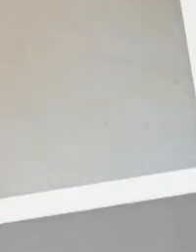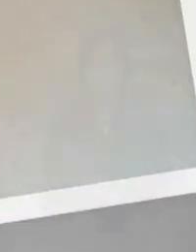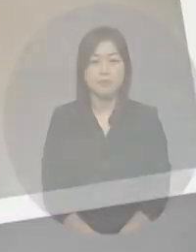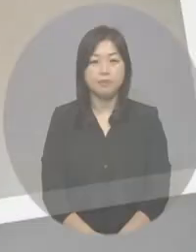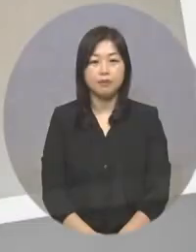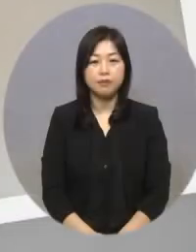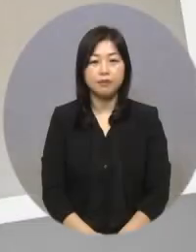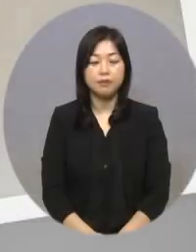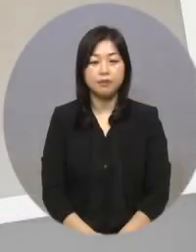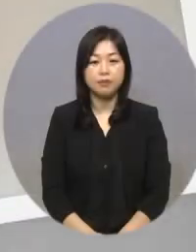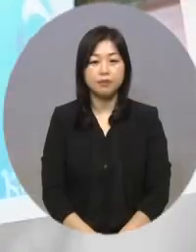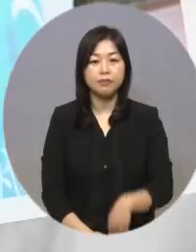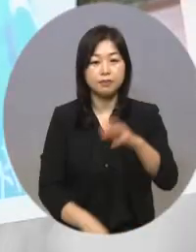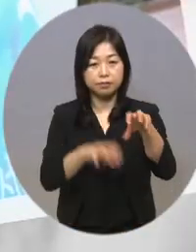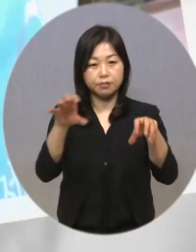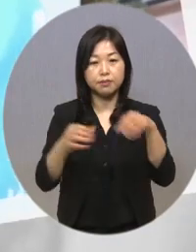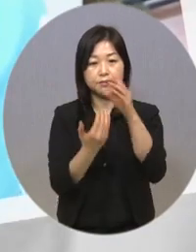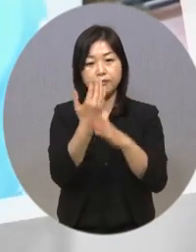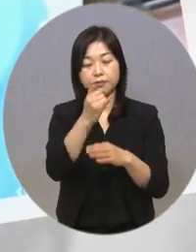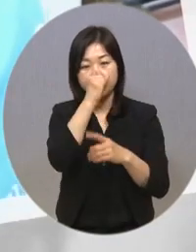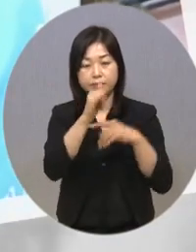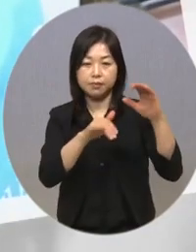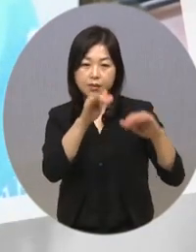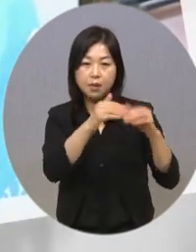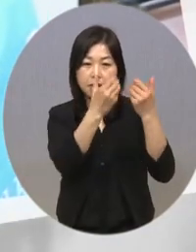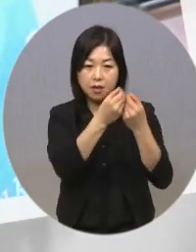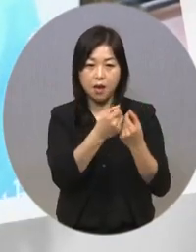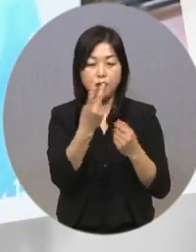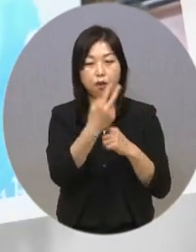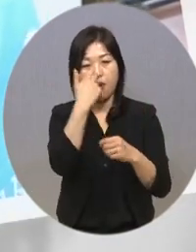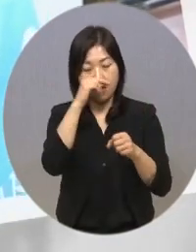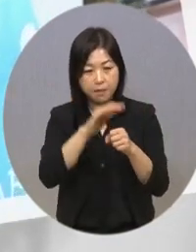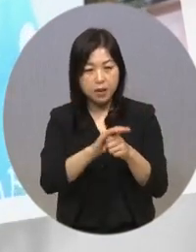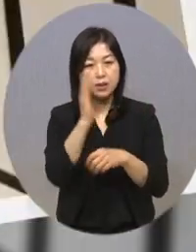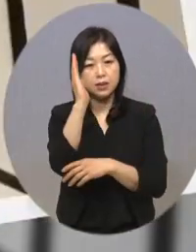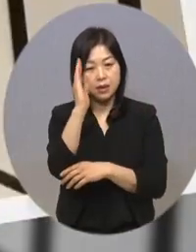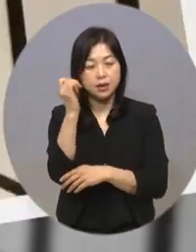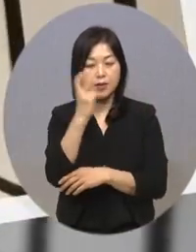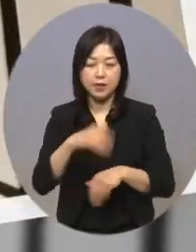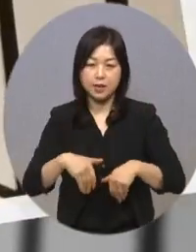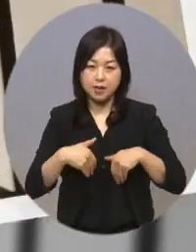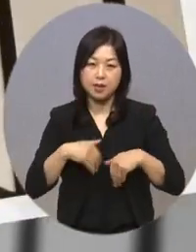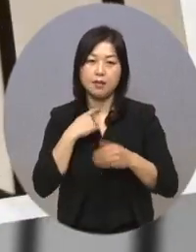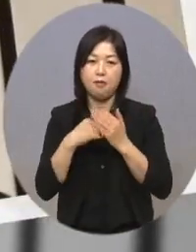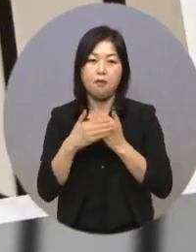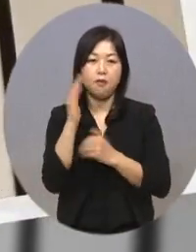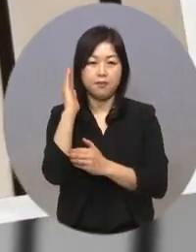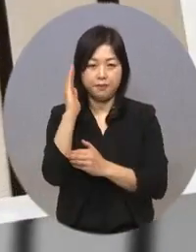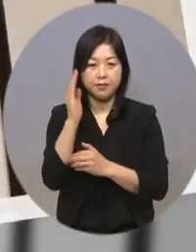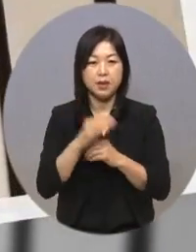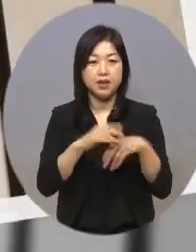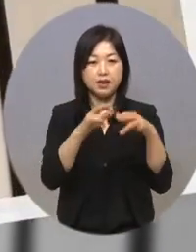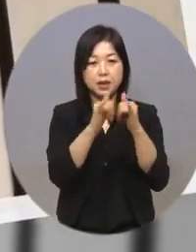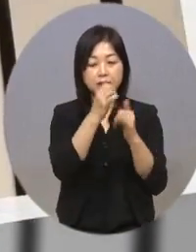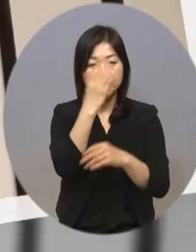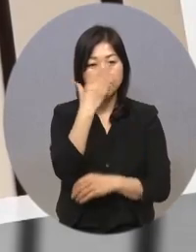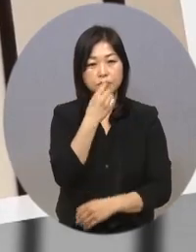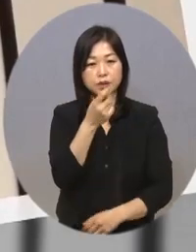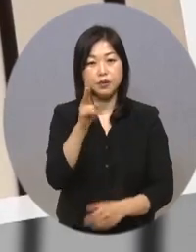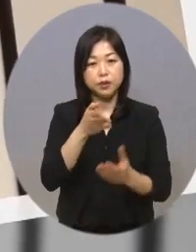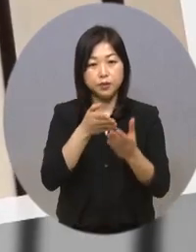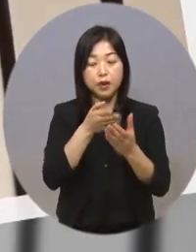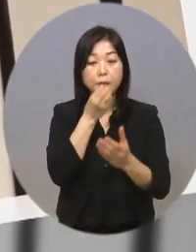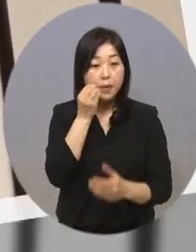우리 주변에서 일어나는 불공정한 사례부터 억울한 사연, 따뜻한 미담까지 장애인신문과